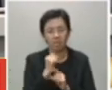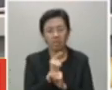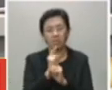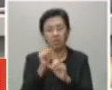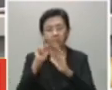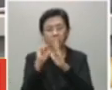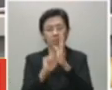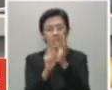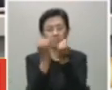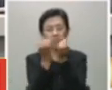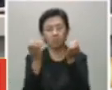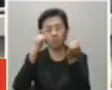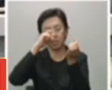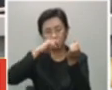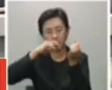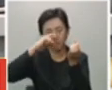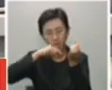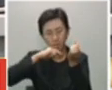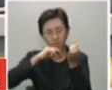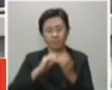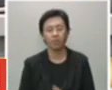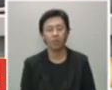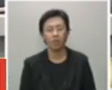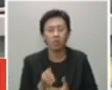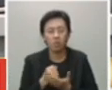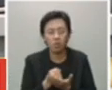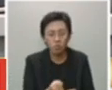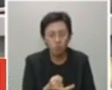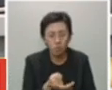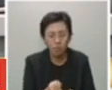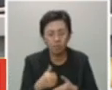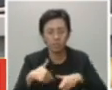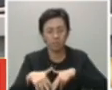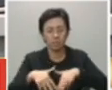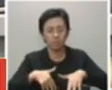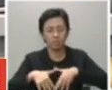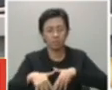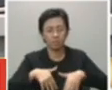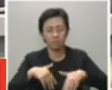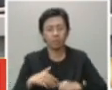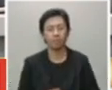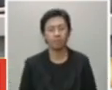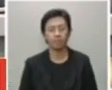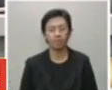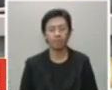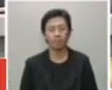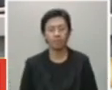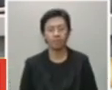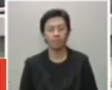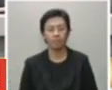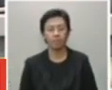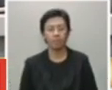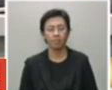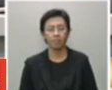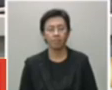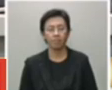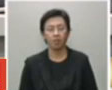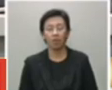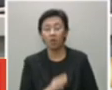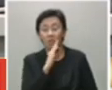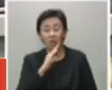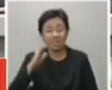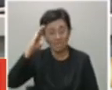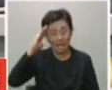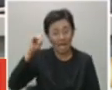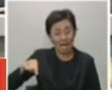ญแห่งราชอาณาจักรไทยและท่านต้องช่วยเหลือพี่น้องประชาชนดังนั้นครับเมื่อกำลังพล